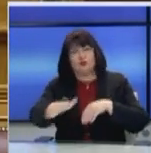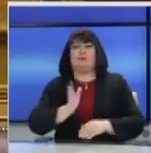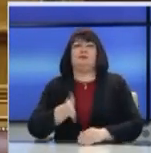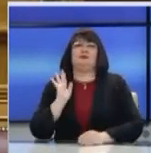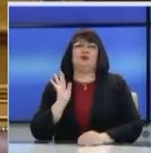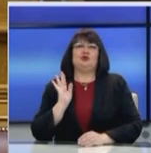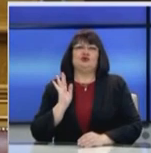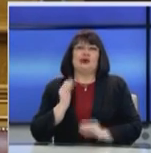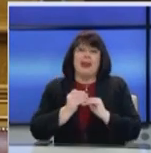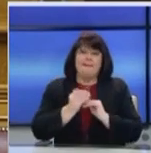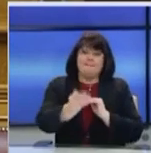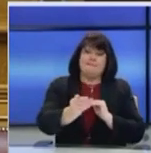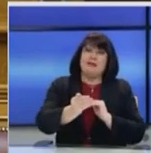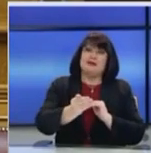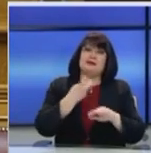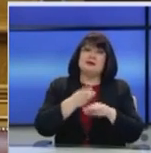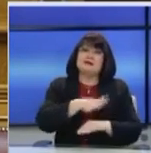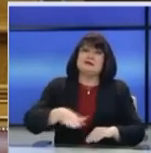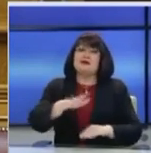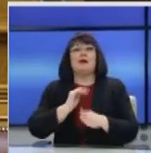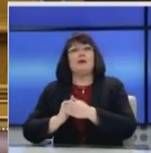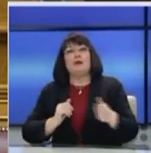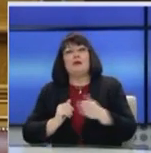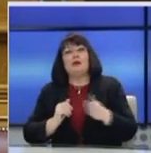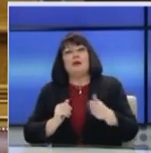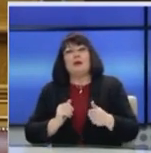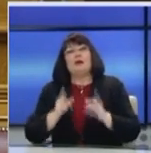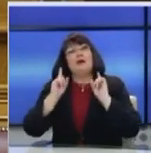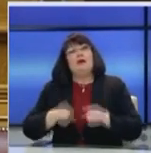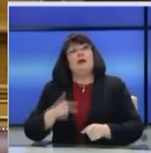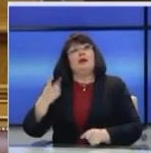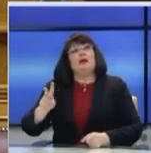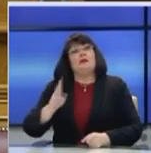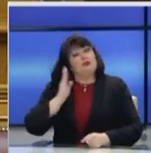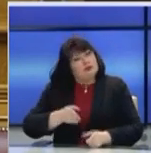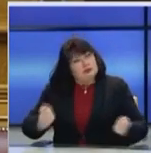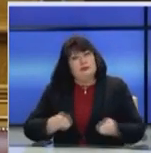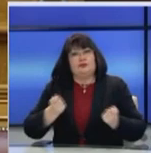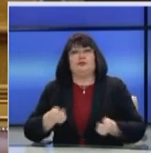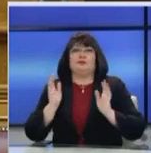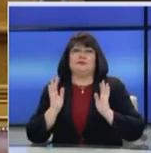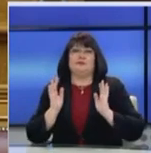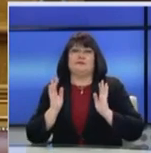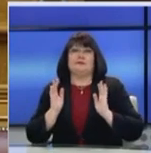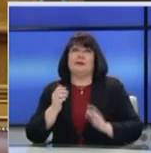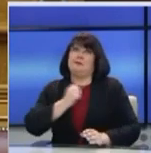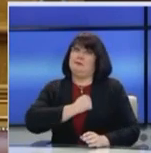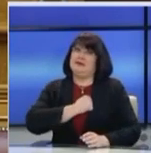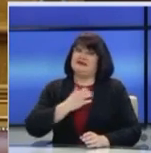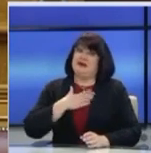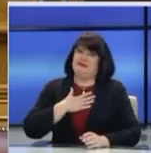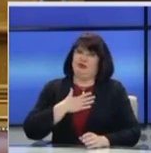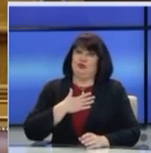διάστημα, εάν η επέκταση των χωρικών υδάτων προς δυσμάς ήταν δικιά σας απόφαση, να την υλοποιήσετε. Κατά την άποψή